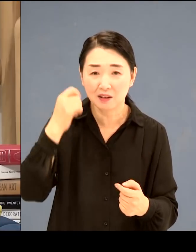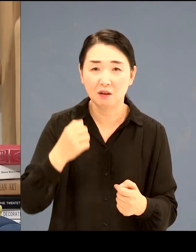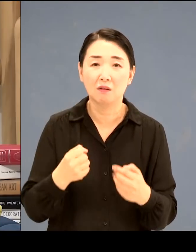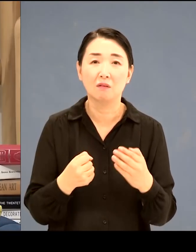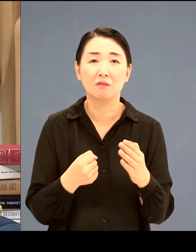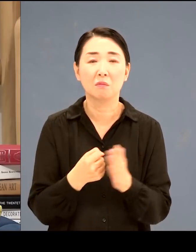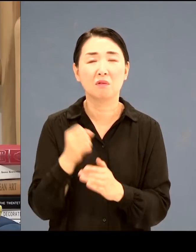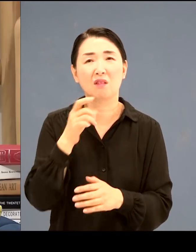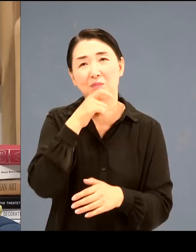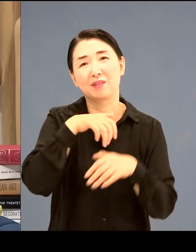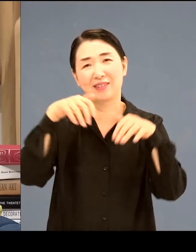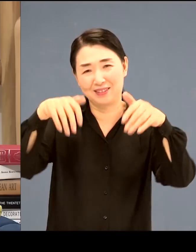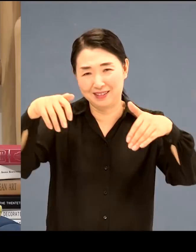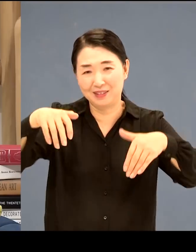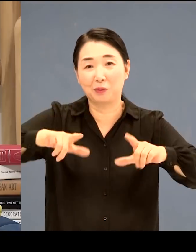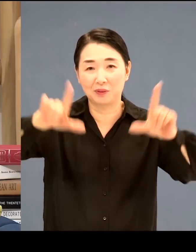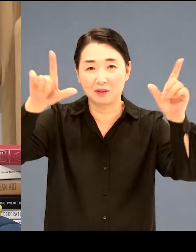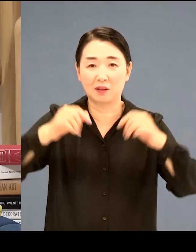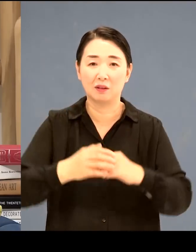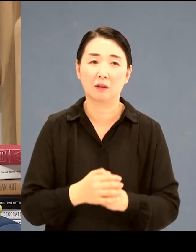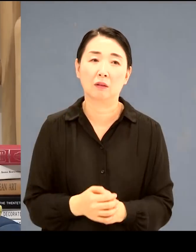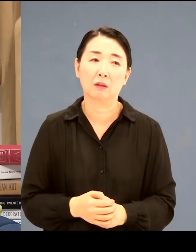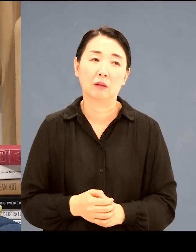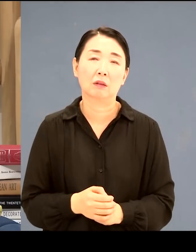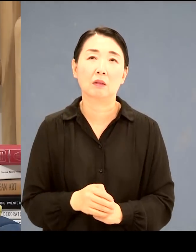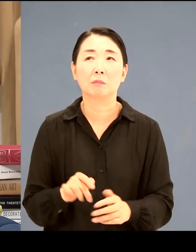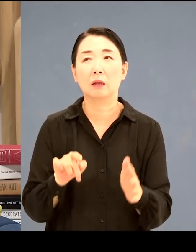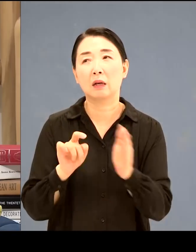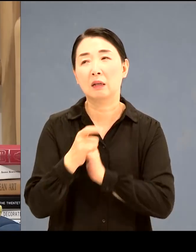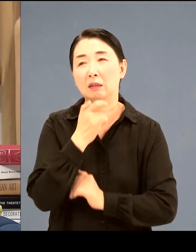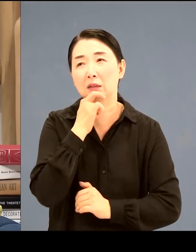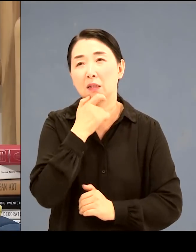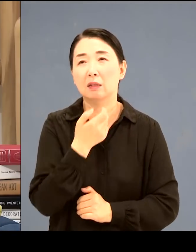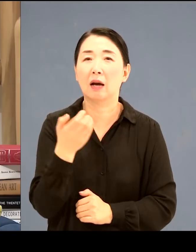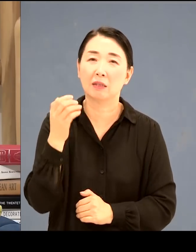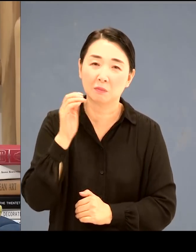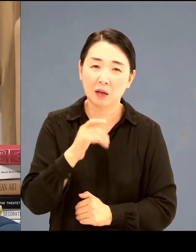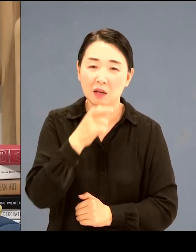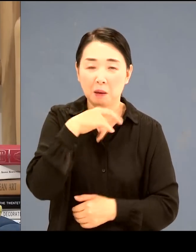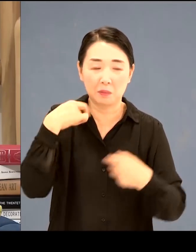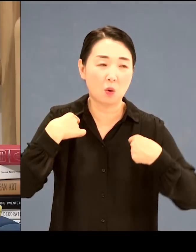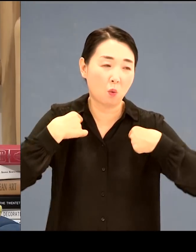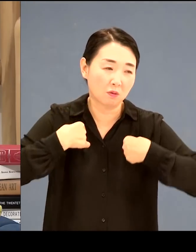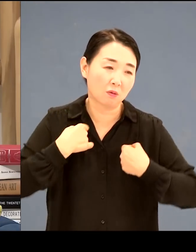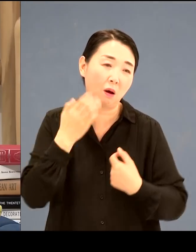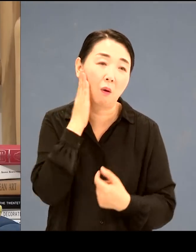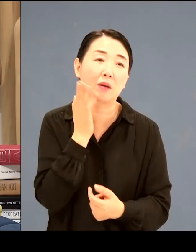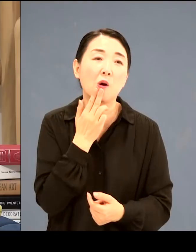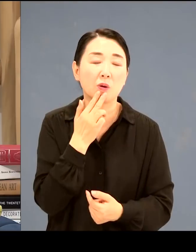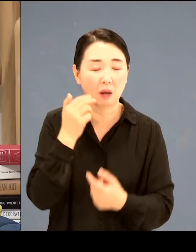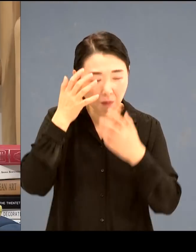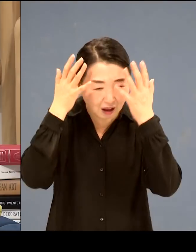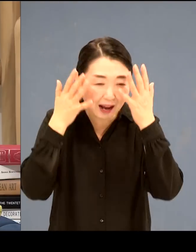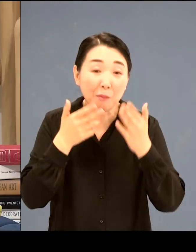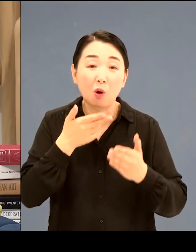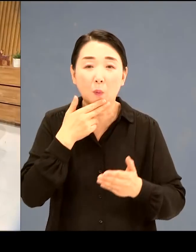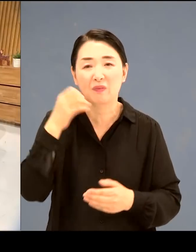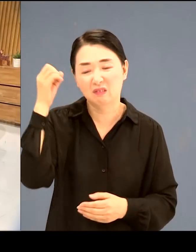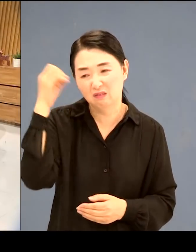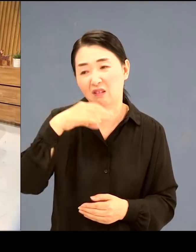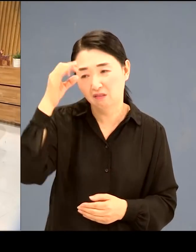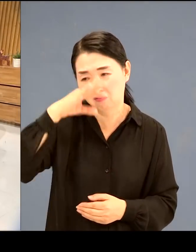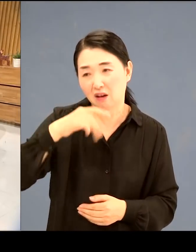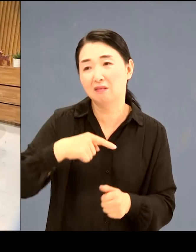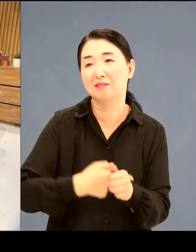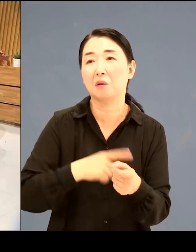정말 그날 비가 왔거든요. 네. 너무 나가기 싫은데 비옷 입고 화장 하나도 안 하고 머리도 안 감고 그냥 그러고 나갔어요.